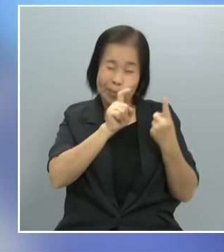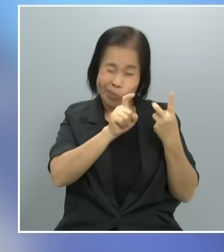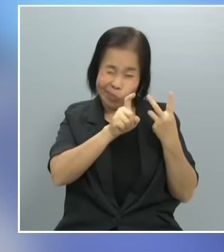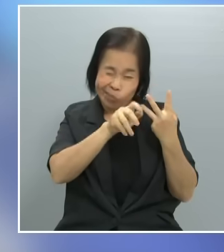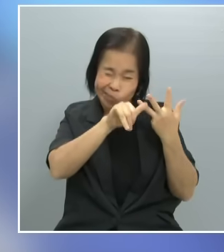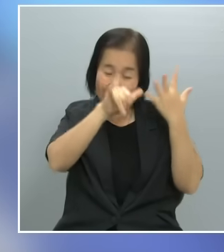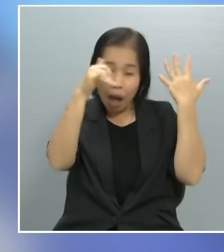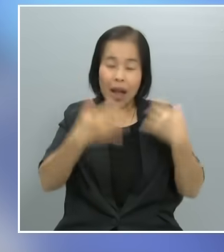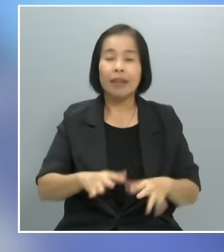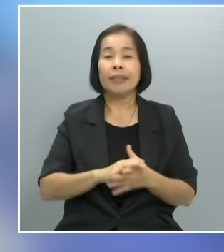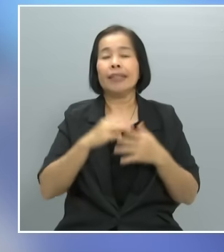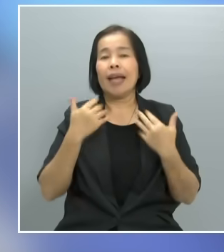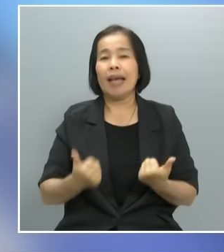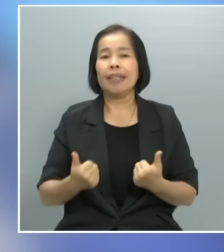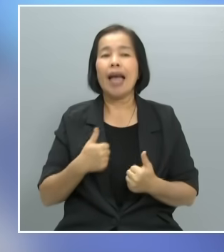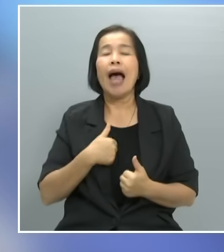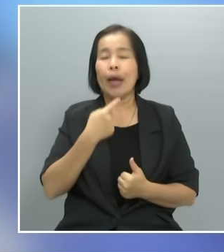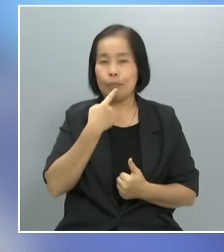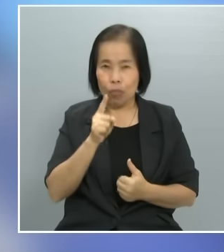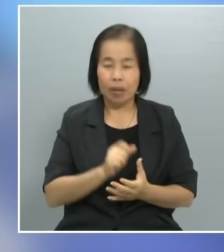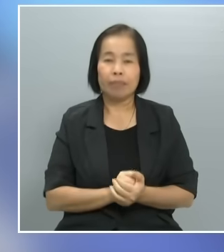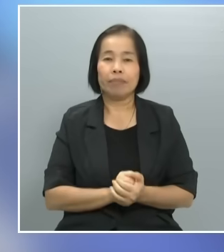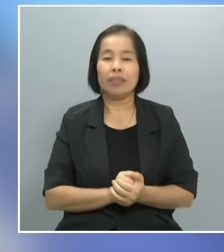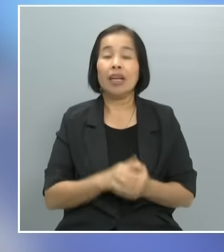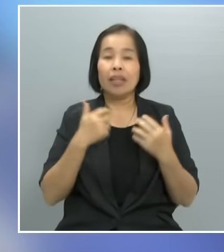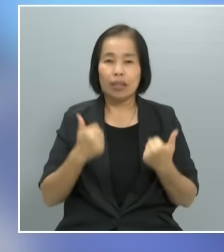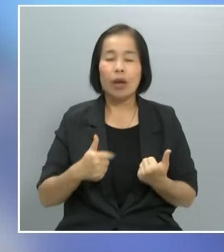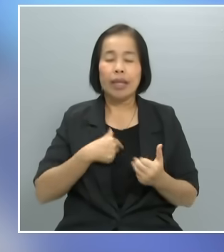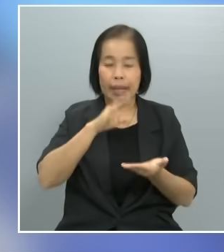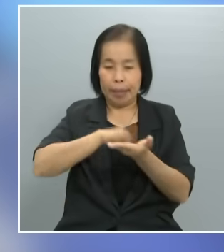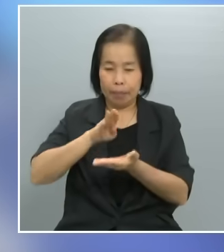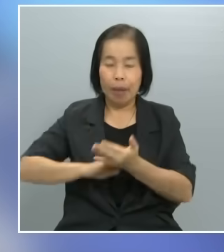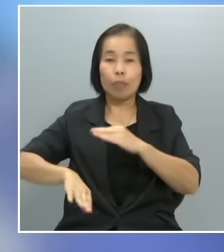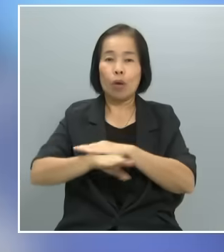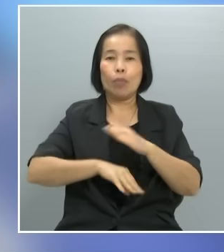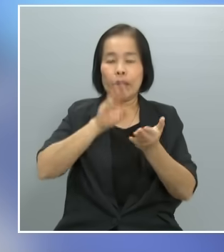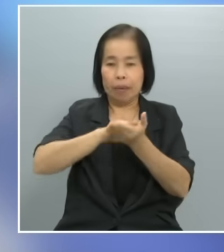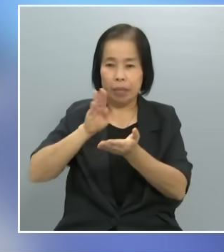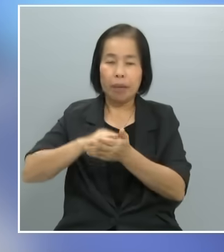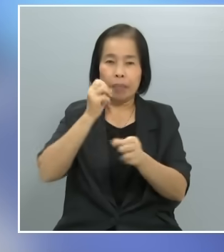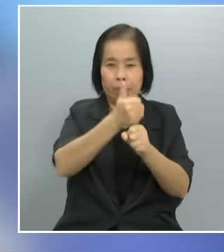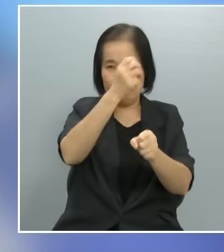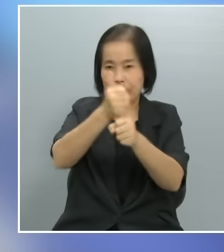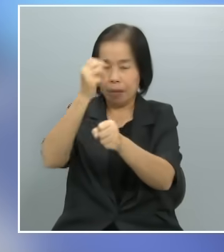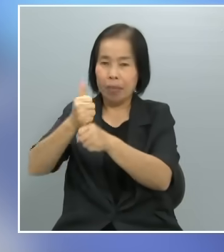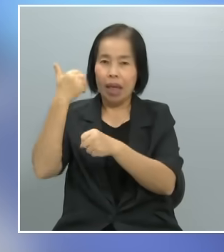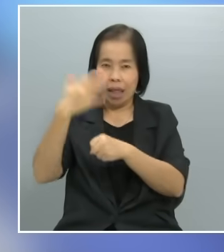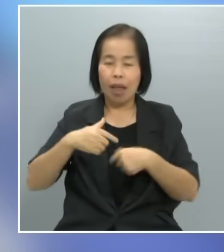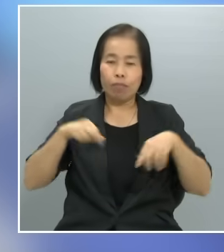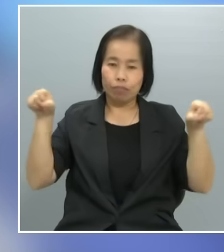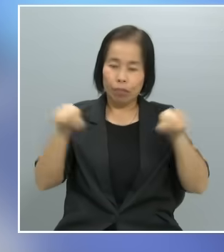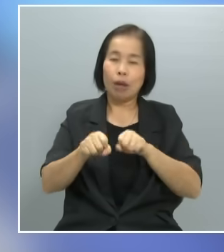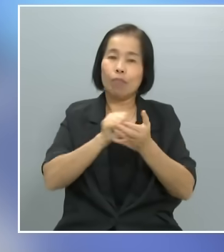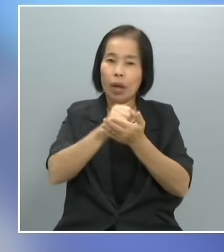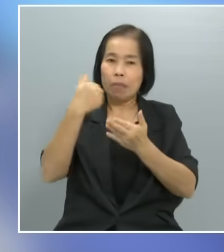ะล่าสุดที่ได้คุยค่ะโค้ชพี่เล็กบอกว่าตอนนี้กำลังรวบรวมข้อมูลลูกค้าที่ประสบความสำเร็จจากการใช้บริการของพี่